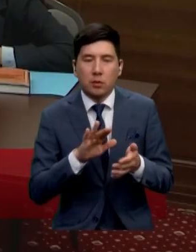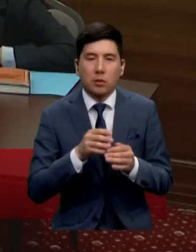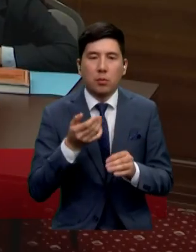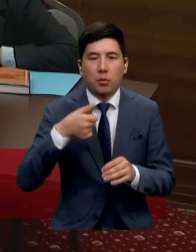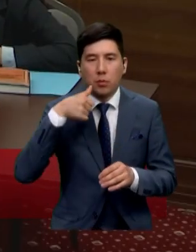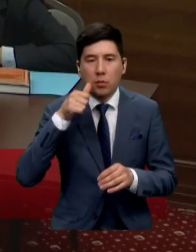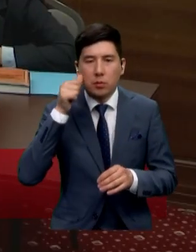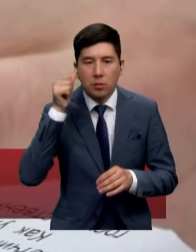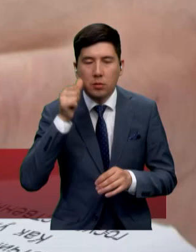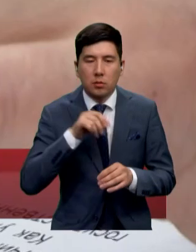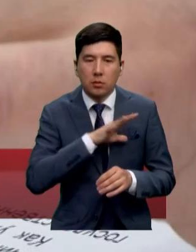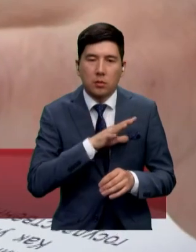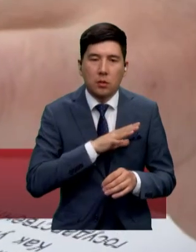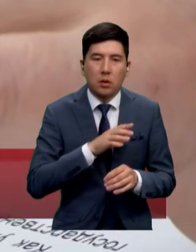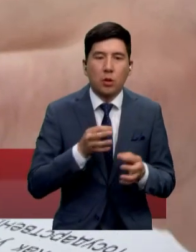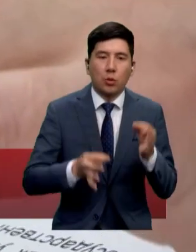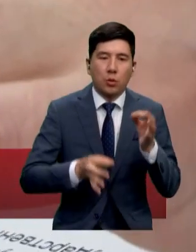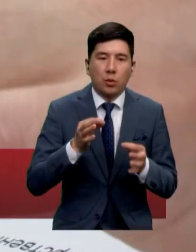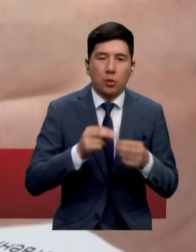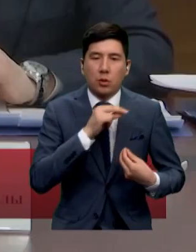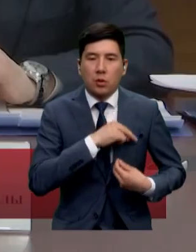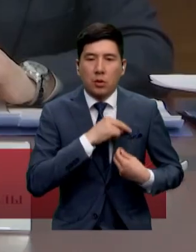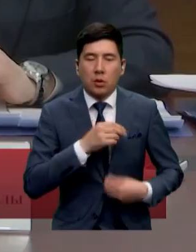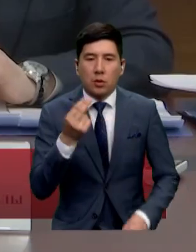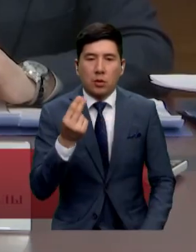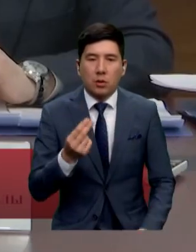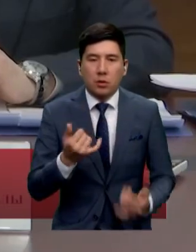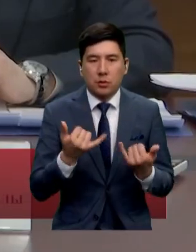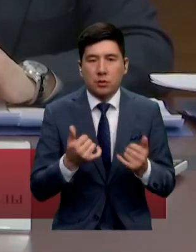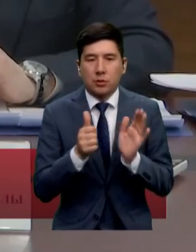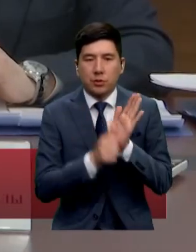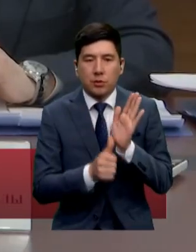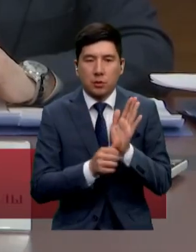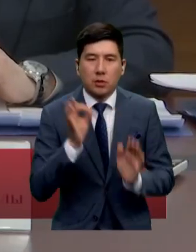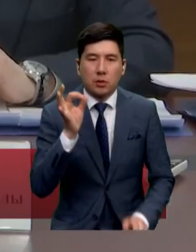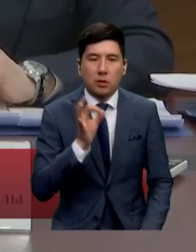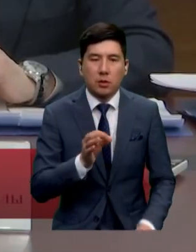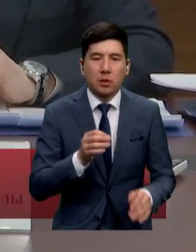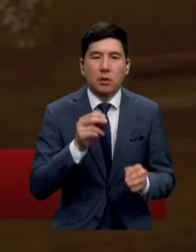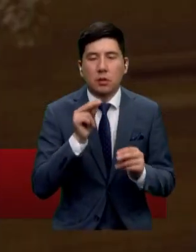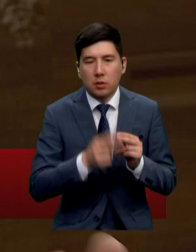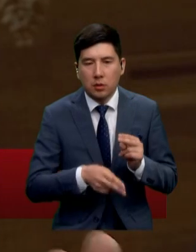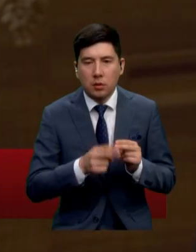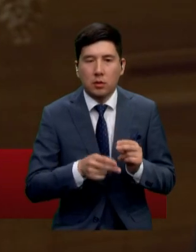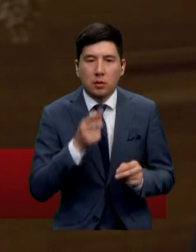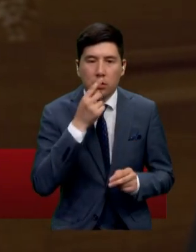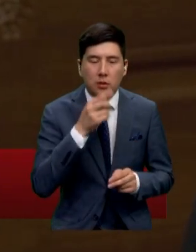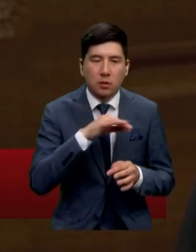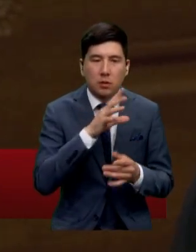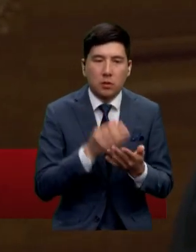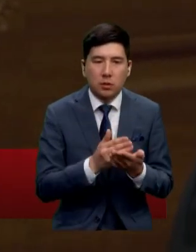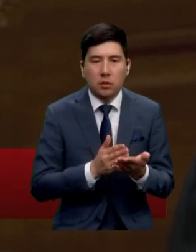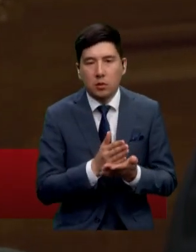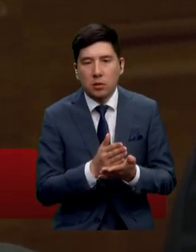года. По данным представителей судебной коллегии Астаны, сейчас около 60% дел заканчиваются в пользу граждан